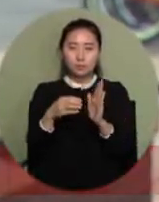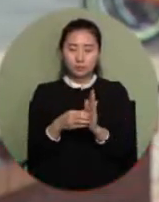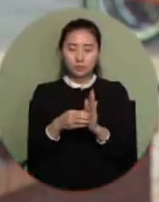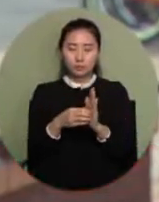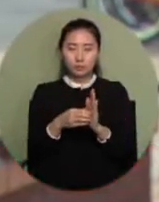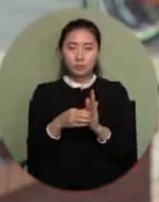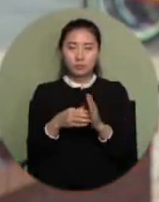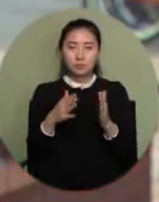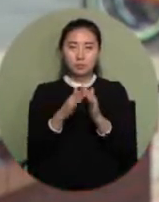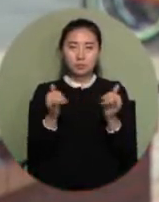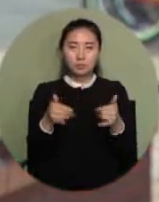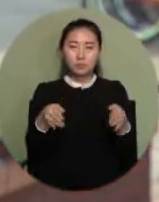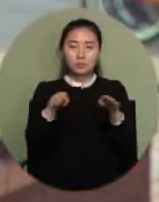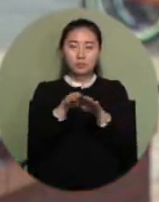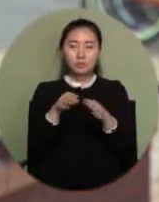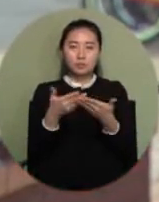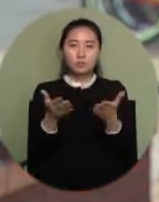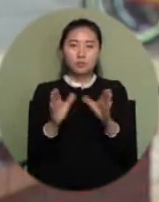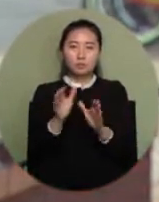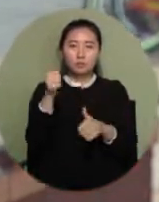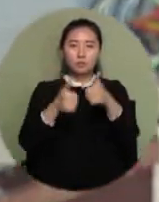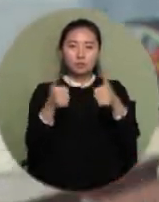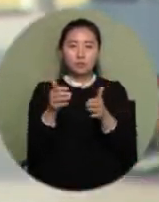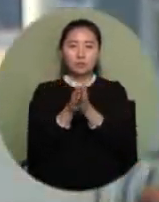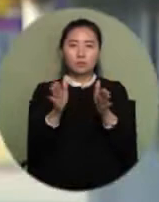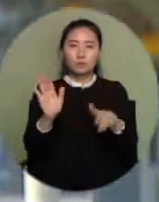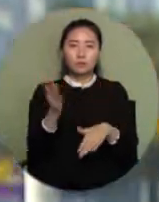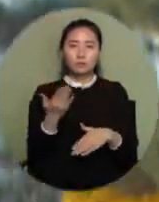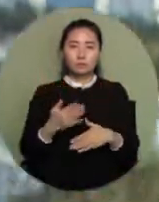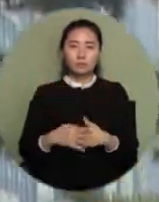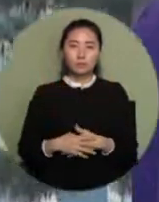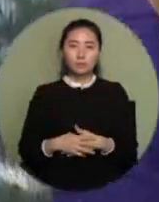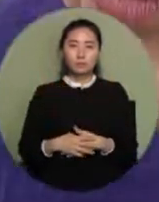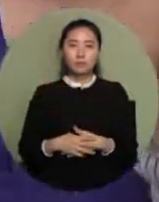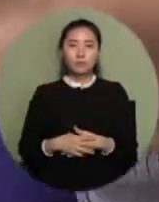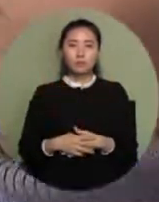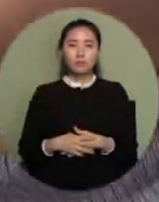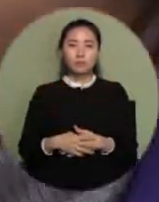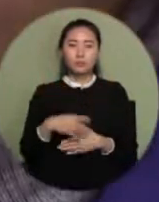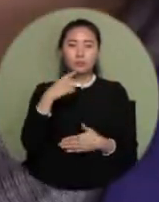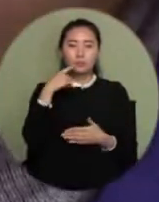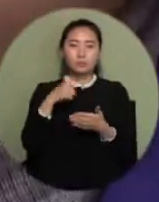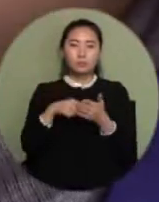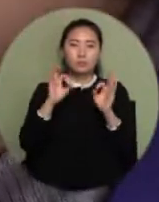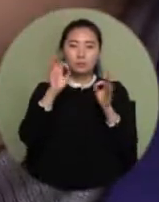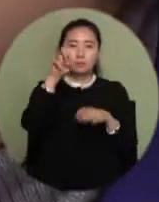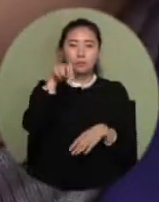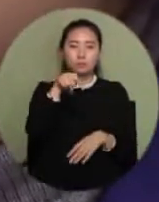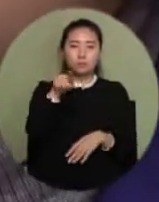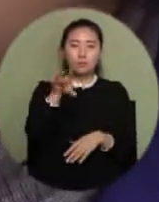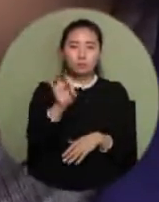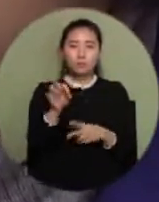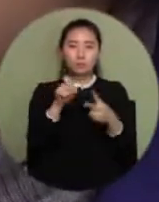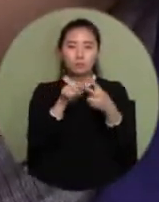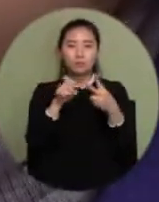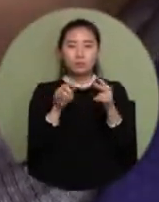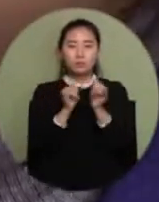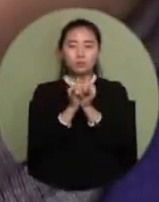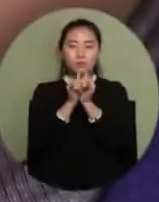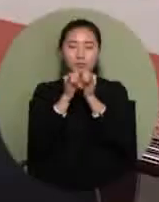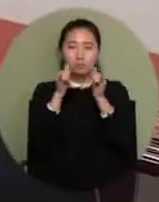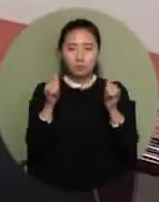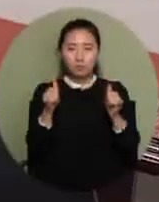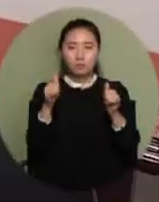티켓 확보를 둘러싼 후보 간 경쟁은 시작됐습니다. 흔히 김무성계라 칭하는 두 인물의 대결이